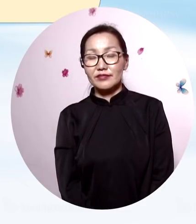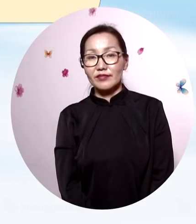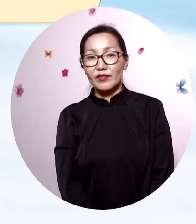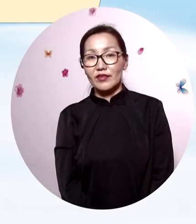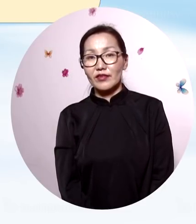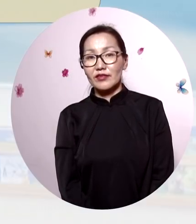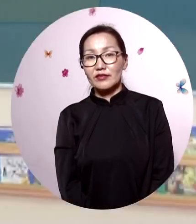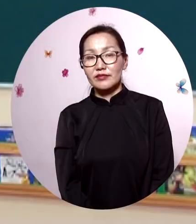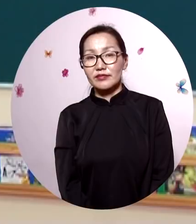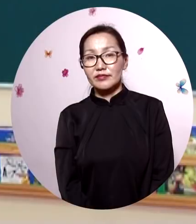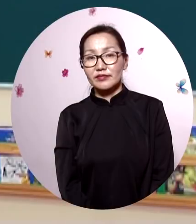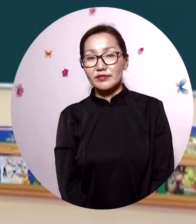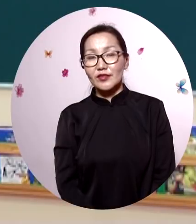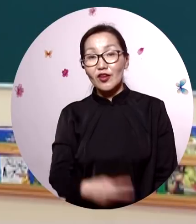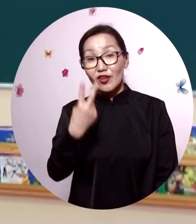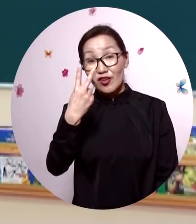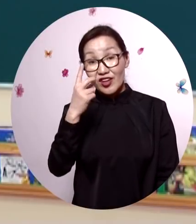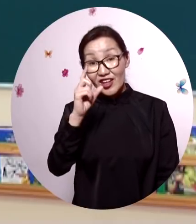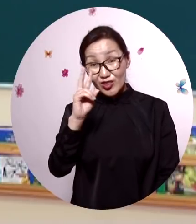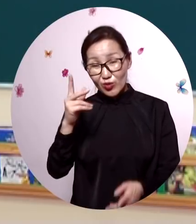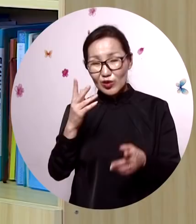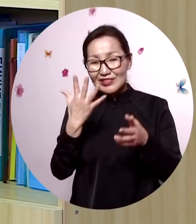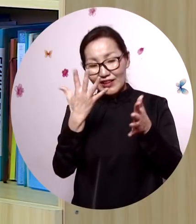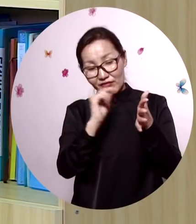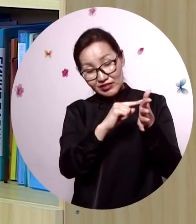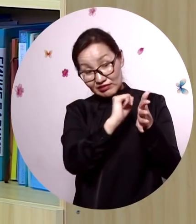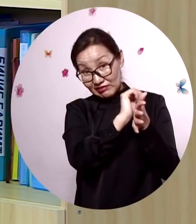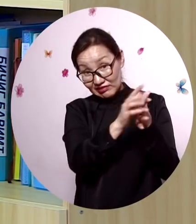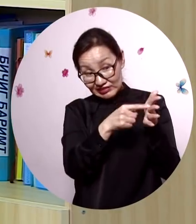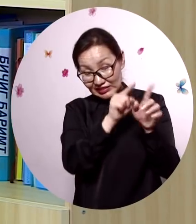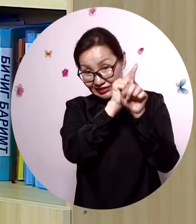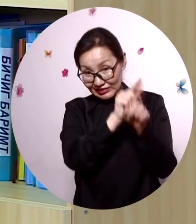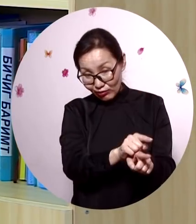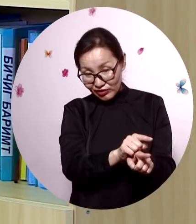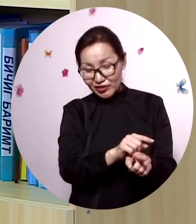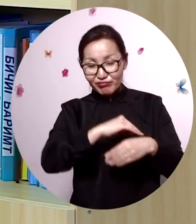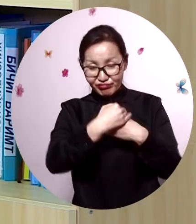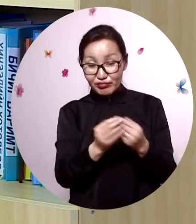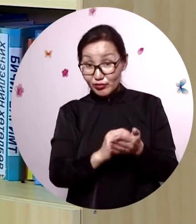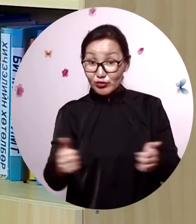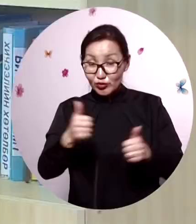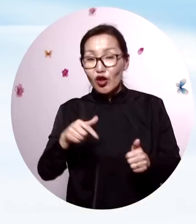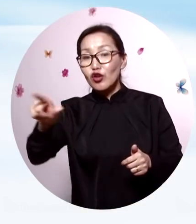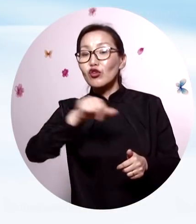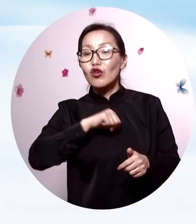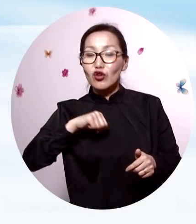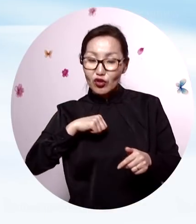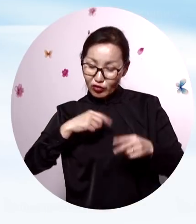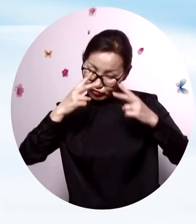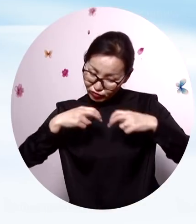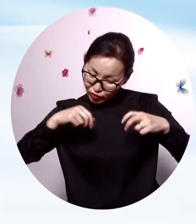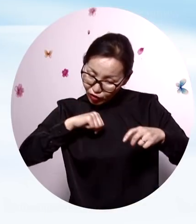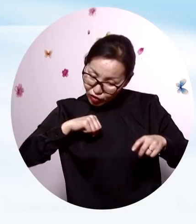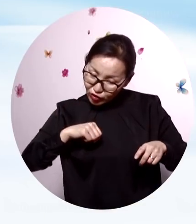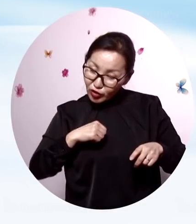Хоёр хэлцүүгийг таван дарааллынхаа дагуу хийж гүйцэтгэлээ. Одоо цөмөрөө өөрийгөө сорим бие дааж гүйцэтгэе. За, өөрийгөө